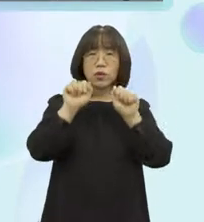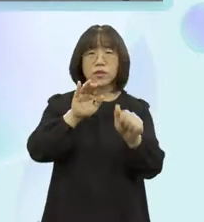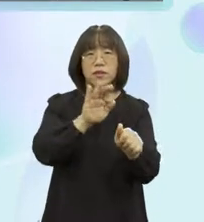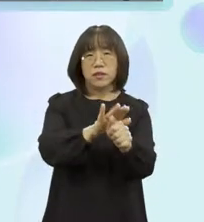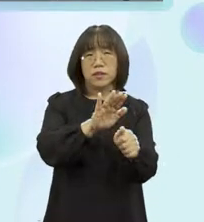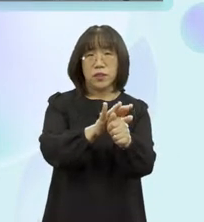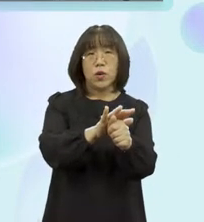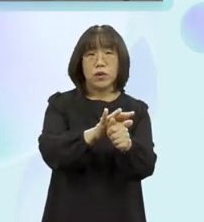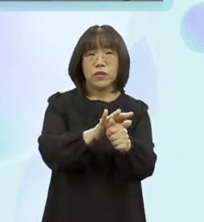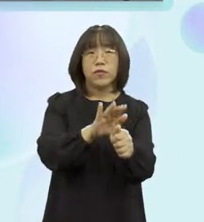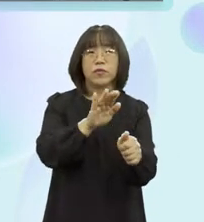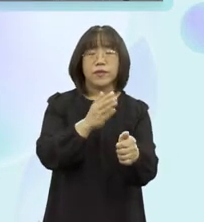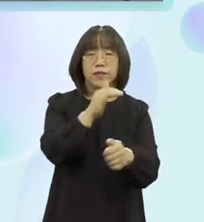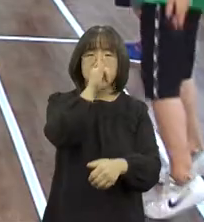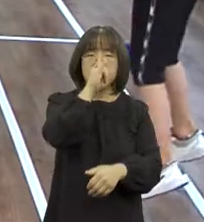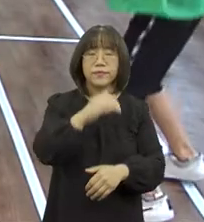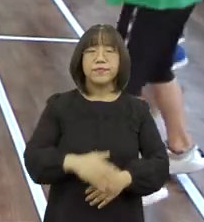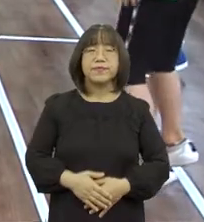나섭니다